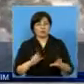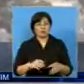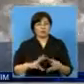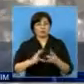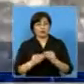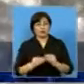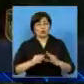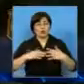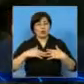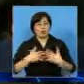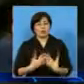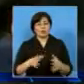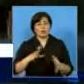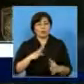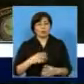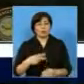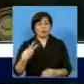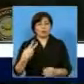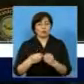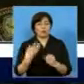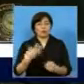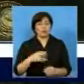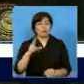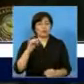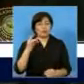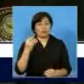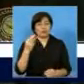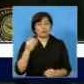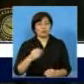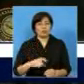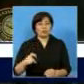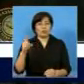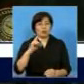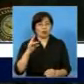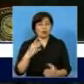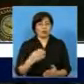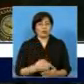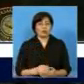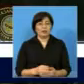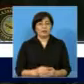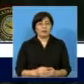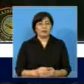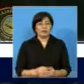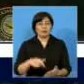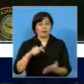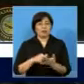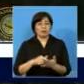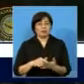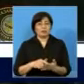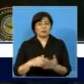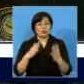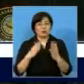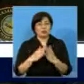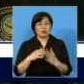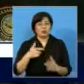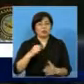өкінішке әкеліп соқтыруда. 2020 жылғы 15 қарашада Храмтау қала ауданы Храмтау қаласындағы тұрғын үйде газ